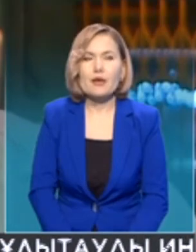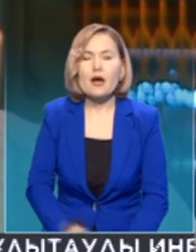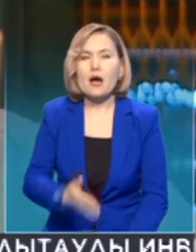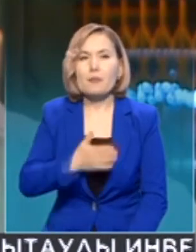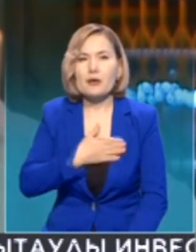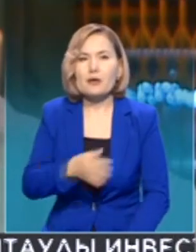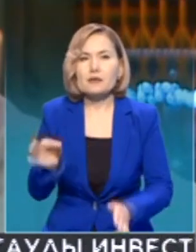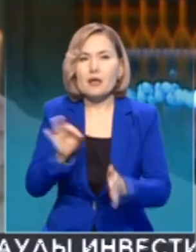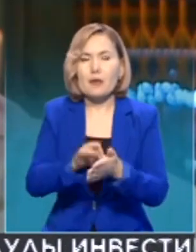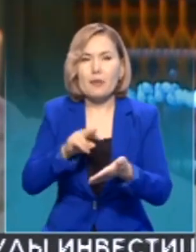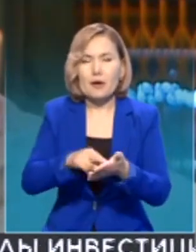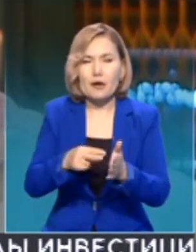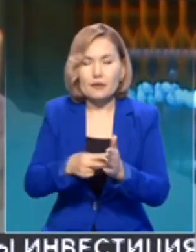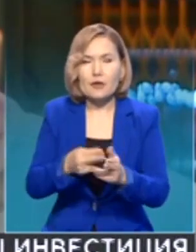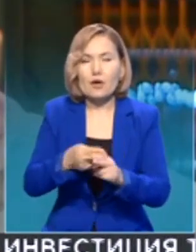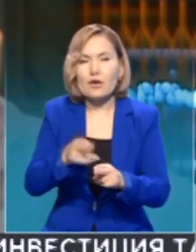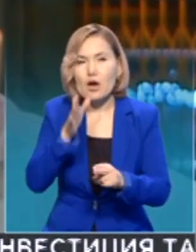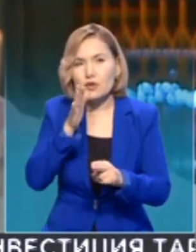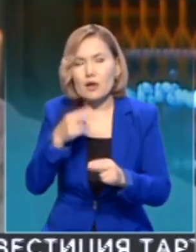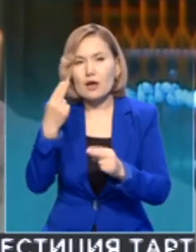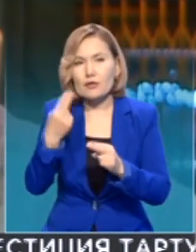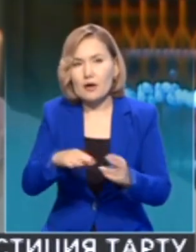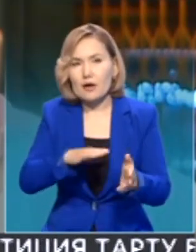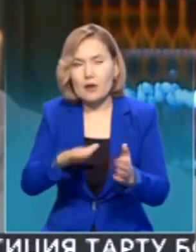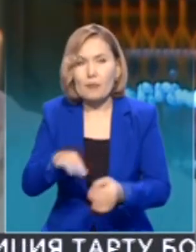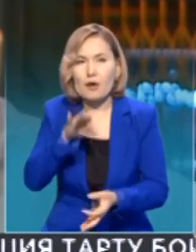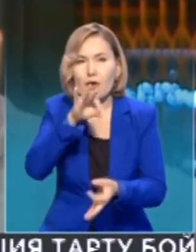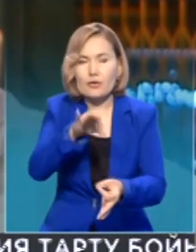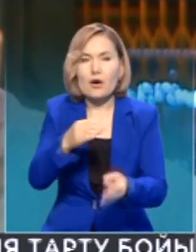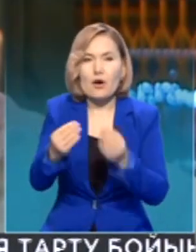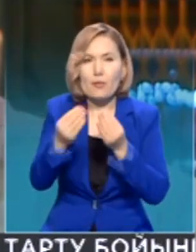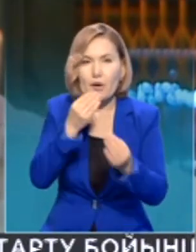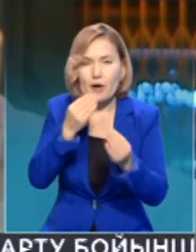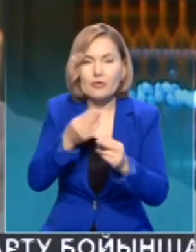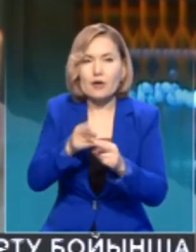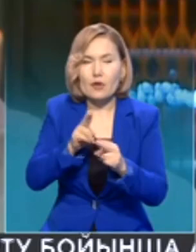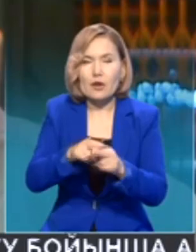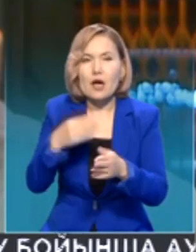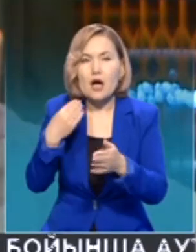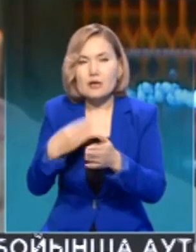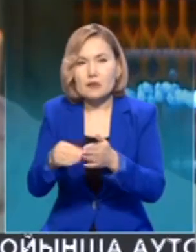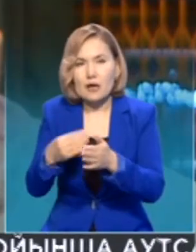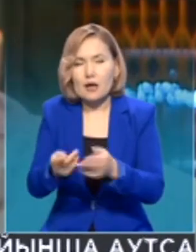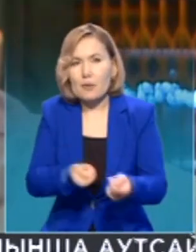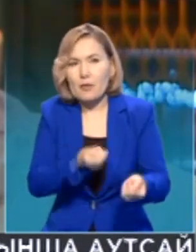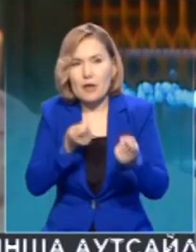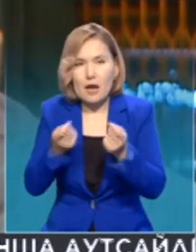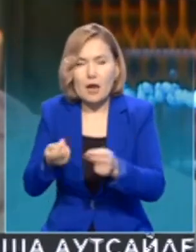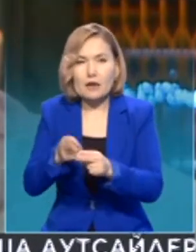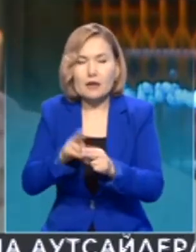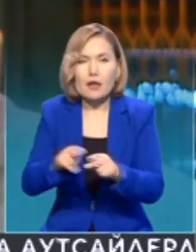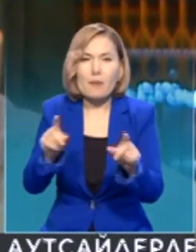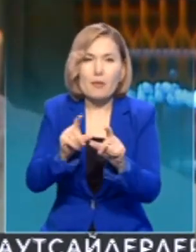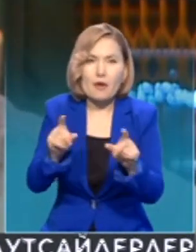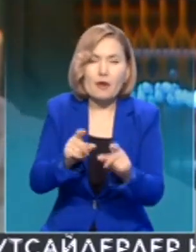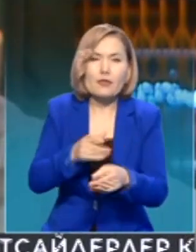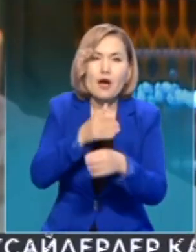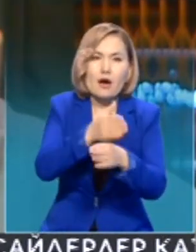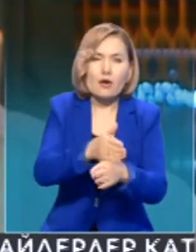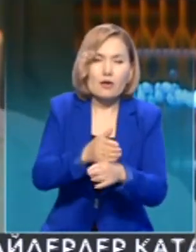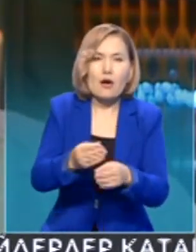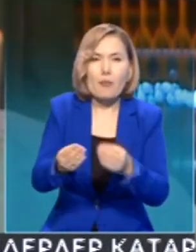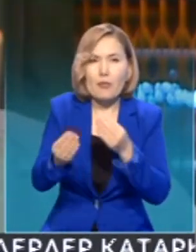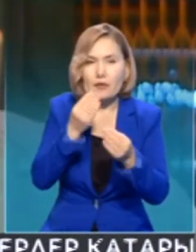Мақсатымыз дүкендерде сақтау мерзімі аяқталғандықтан өтпей қалған азық-түліктерді базарларда езіліп, сатуға жарамсыз болған жеміс,